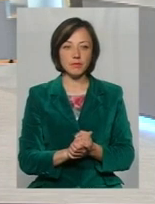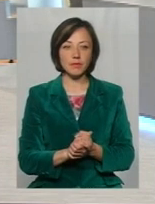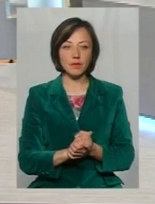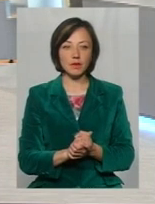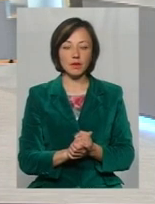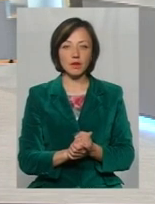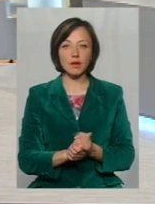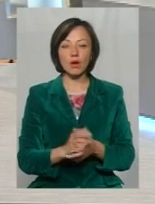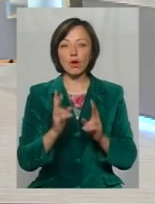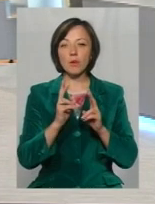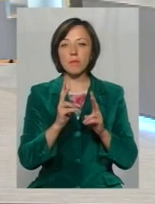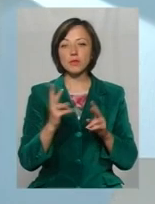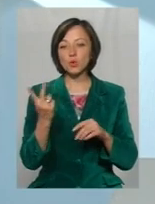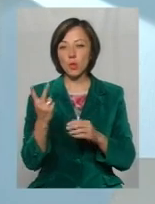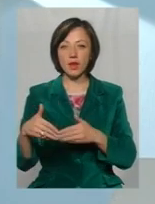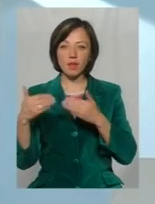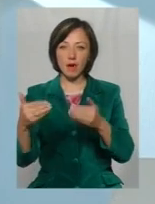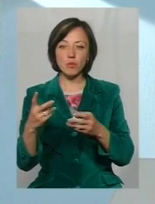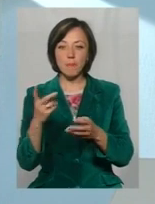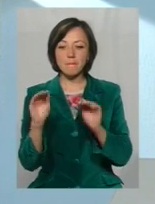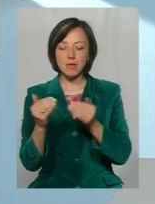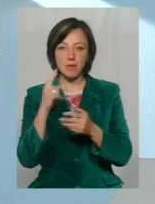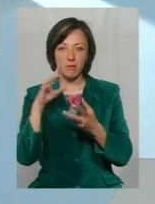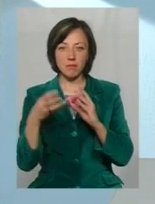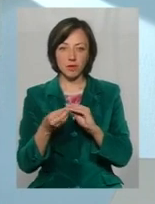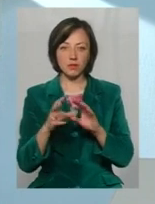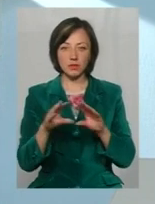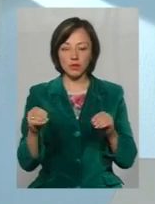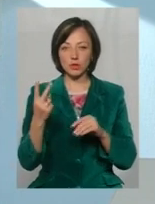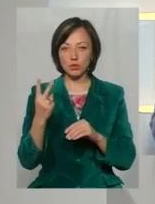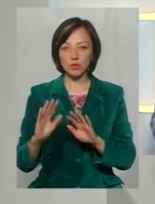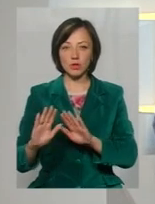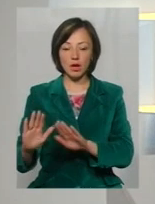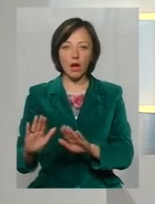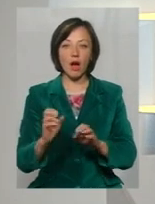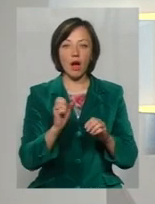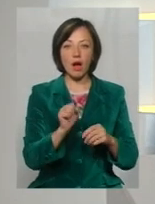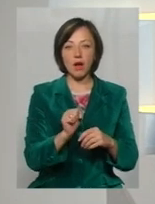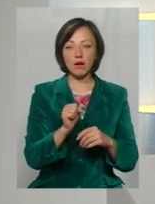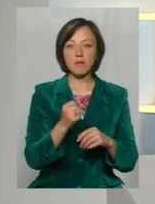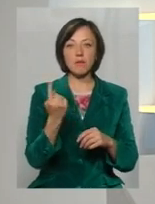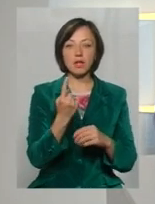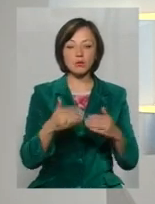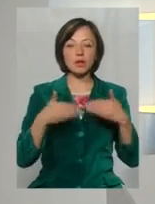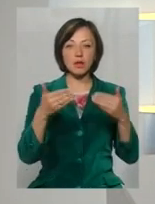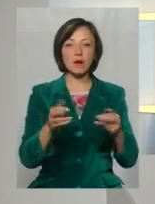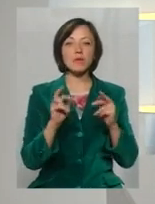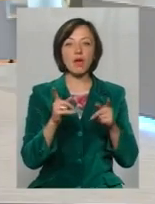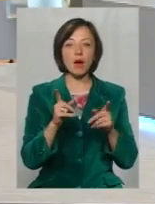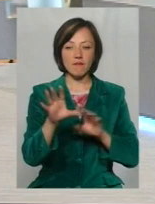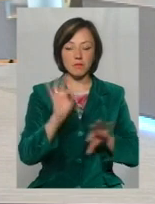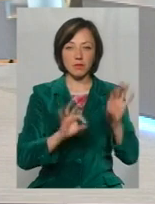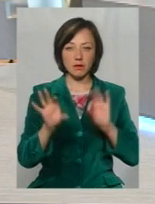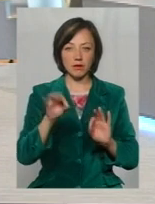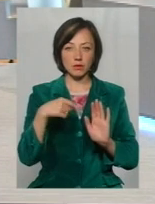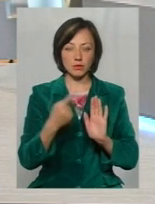не проходить по мінімальних балах, то й В другому етапі це вже за балами визначають, а в першому етапі от відсіюють